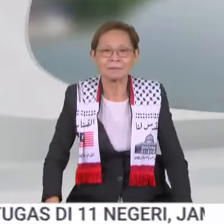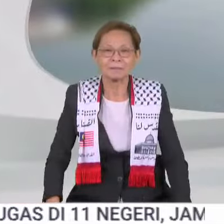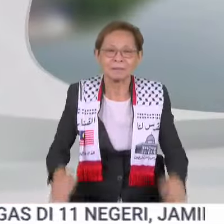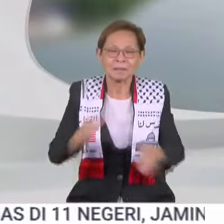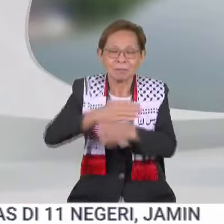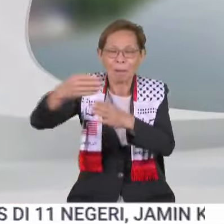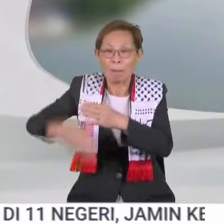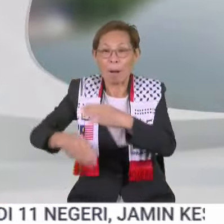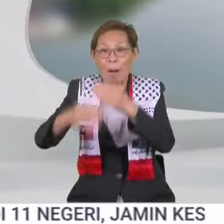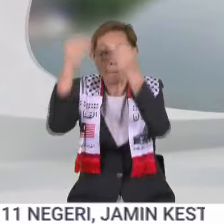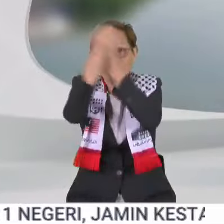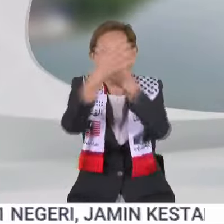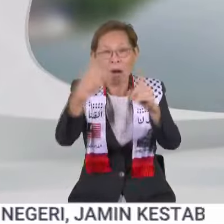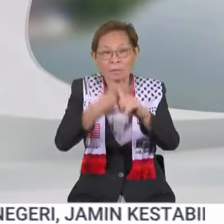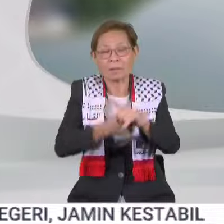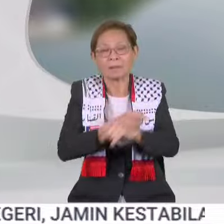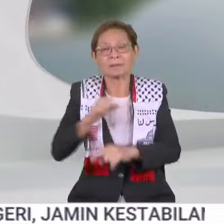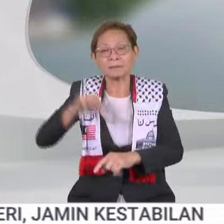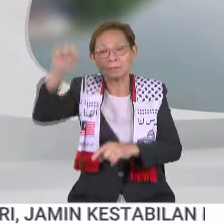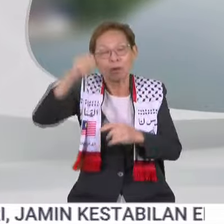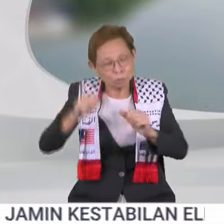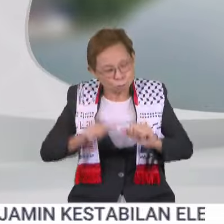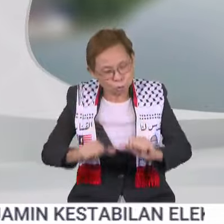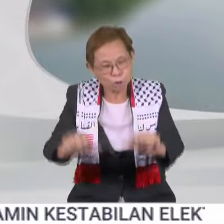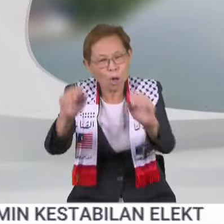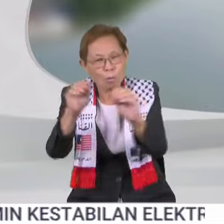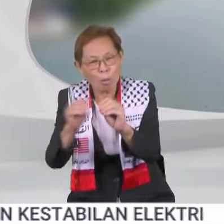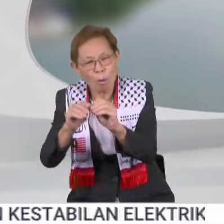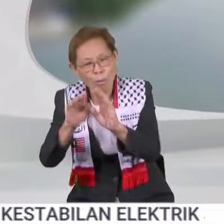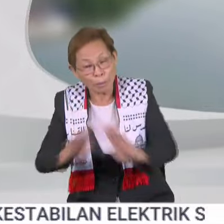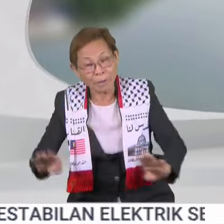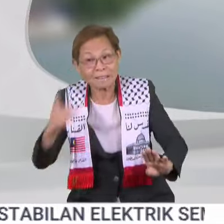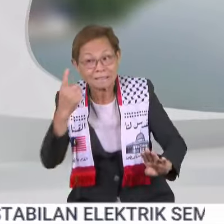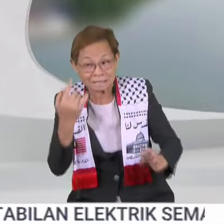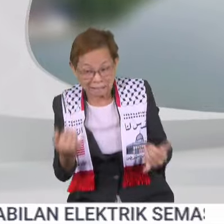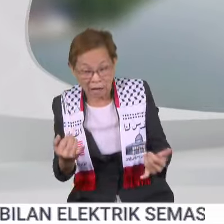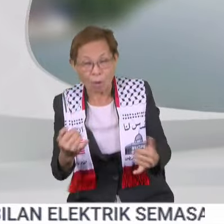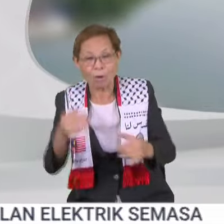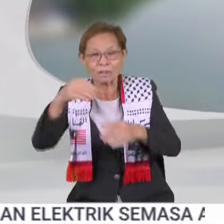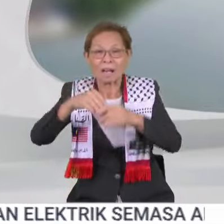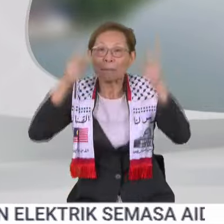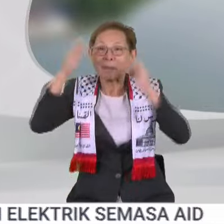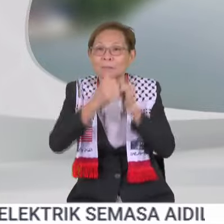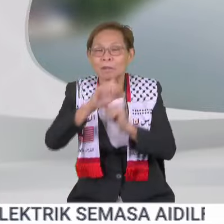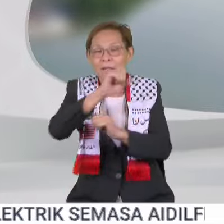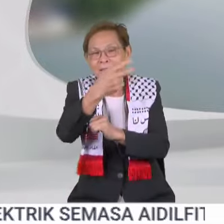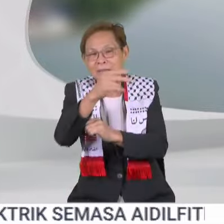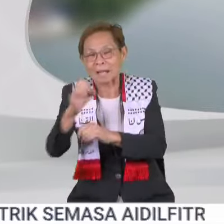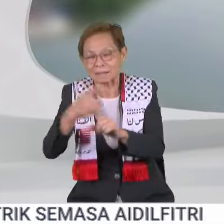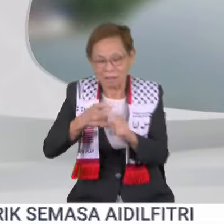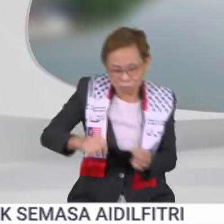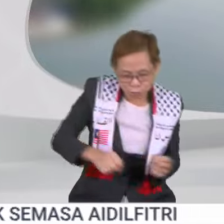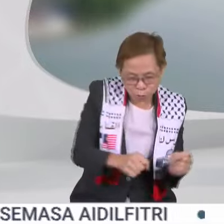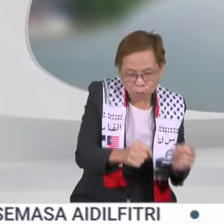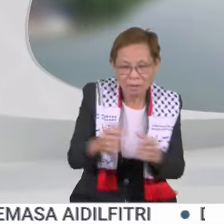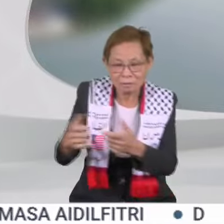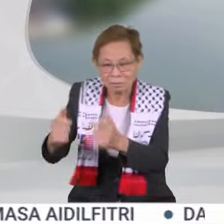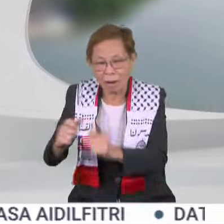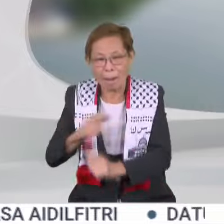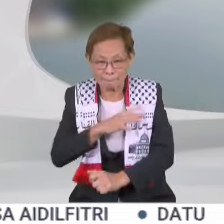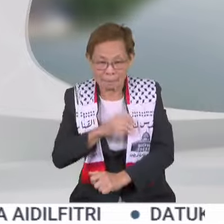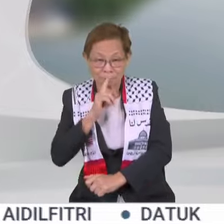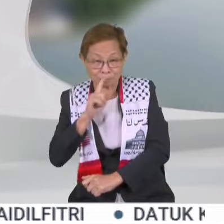Baik, sekian perkongsian dari negeri di bawah bayu. Terus ikuti lebih banyak perkembangan semasa dalam negara bersama saya. Dari sungai hingga ke segara,